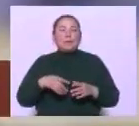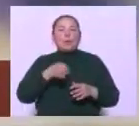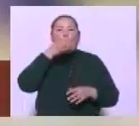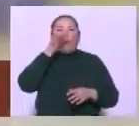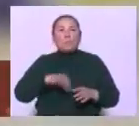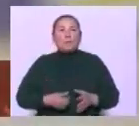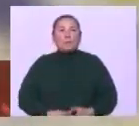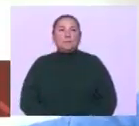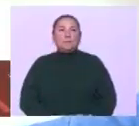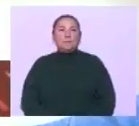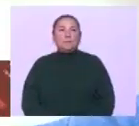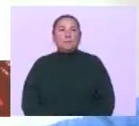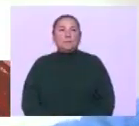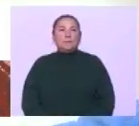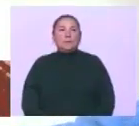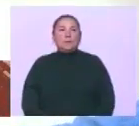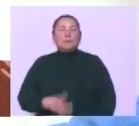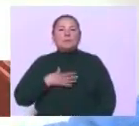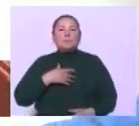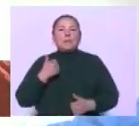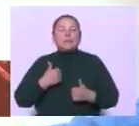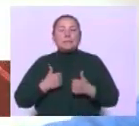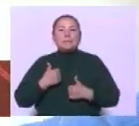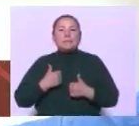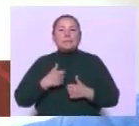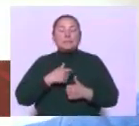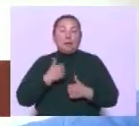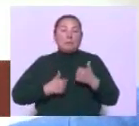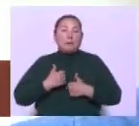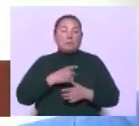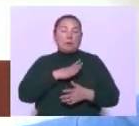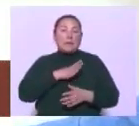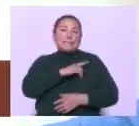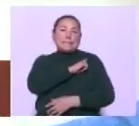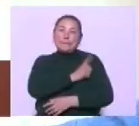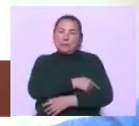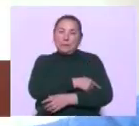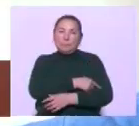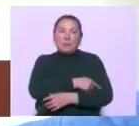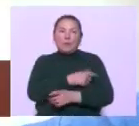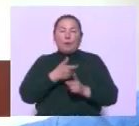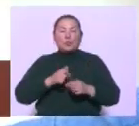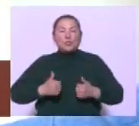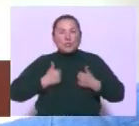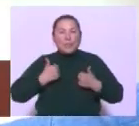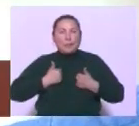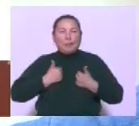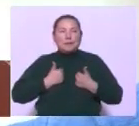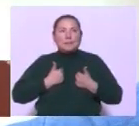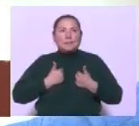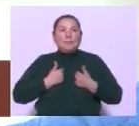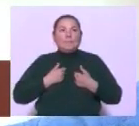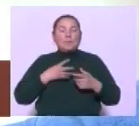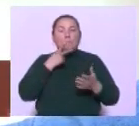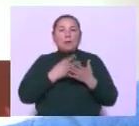опыт. Все мои соперницы были сильными. Я очень старалась и